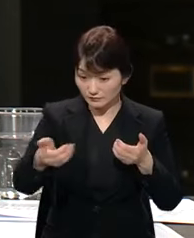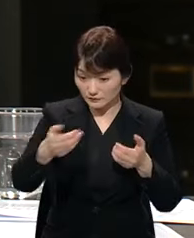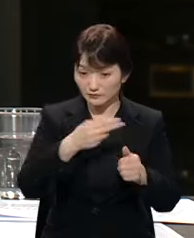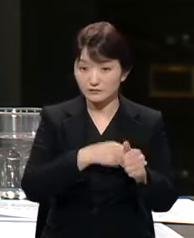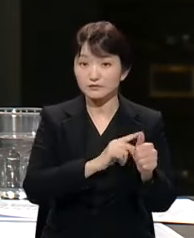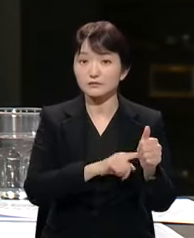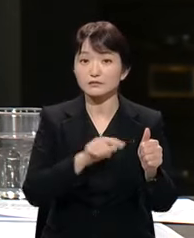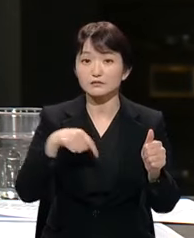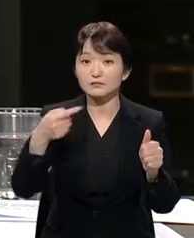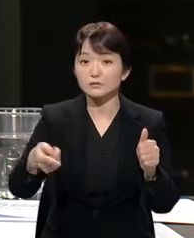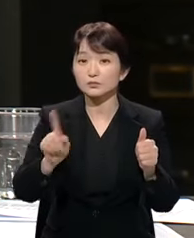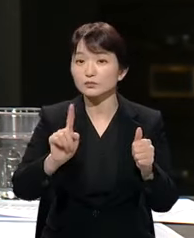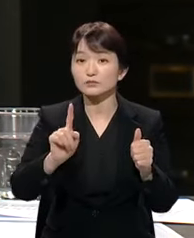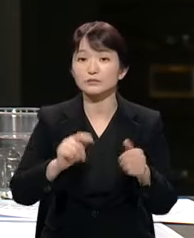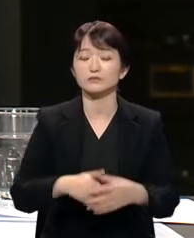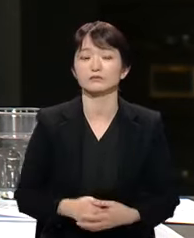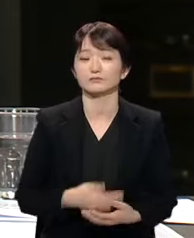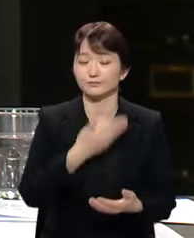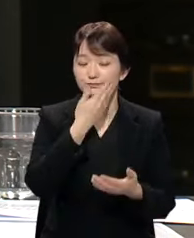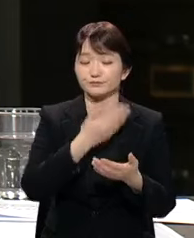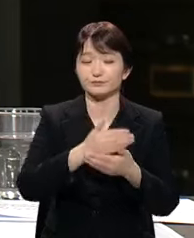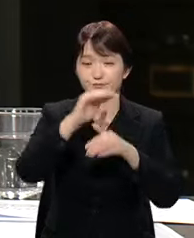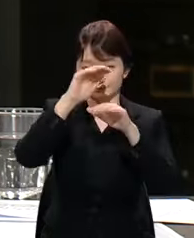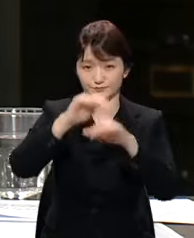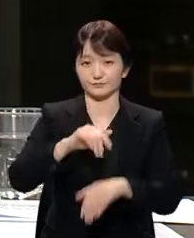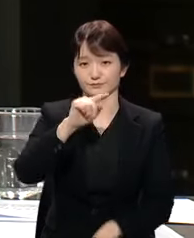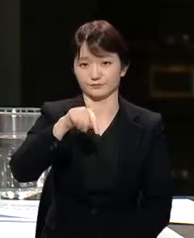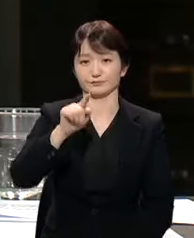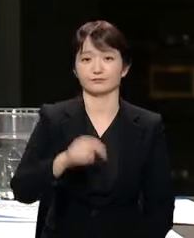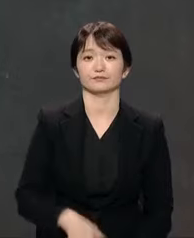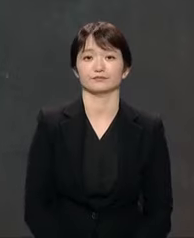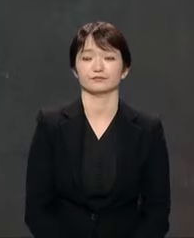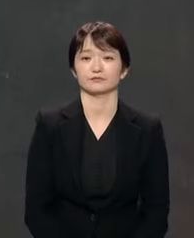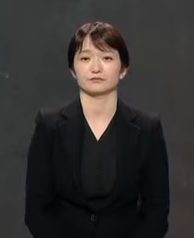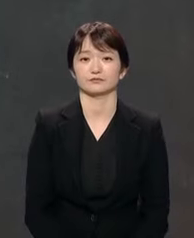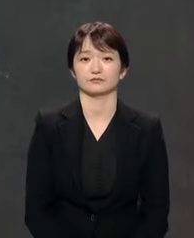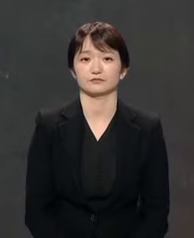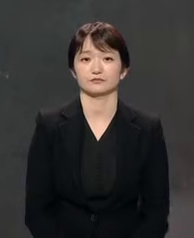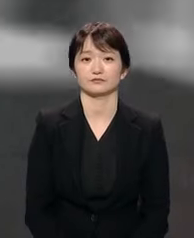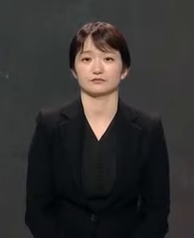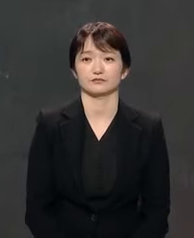교사 이후에 어떻게 됐을까요? 체크포인트 짚어보죠.